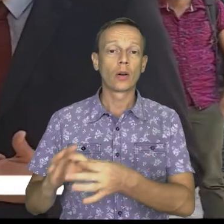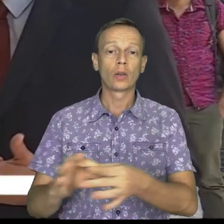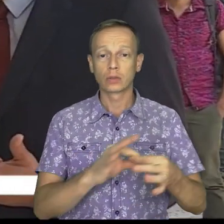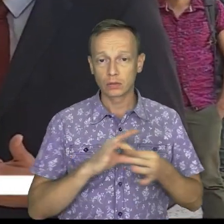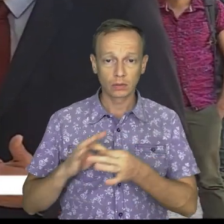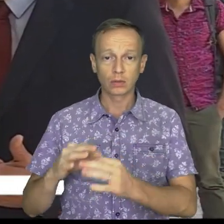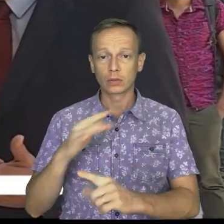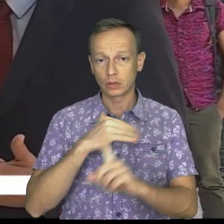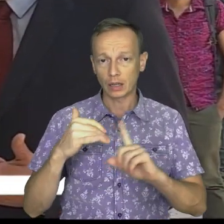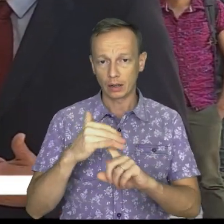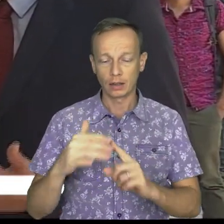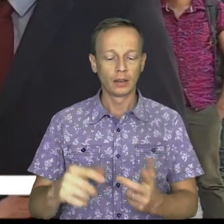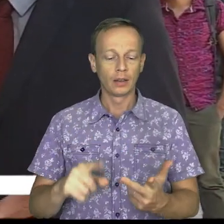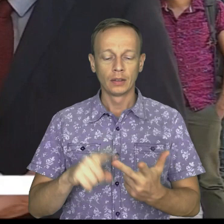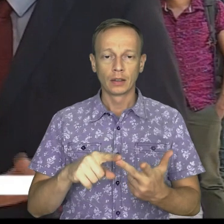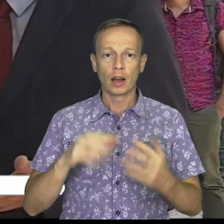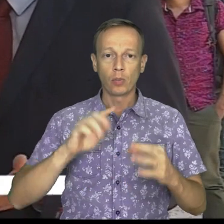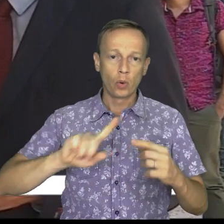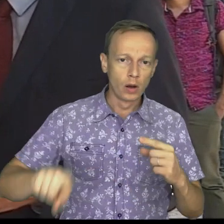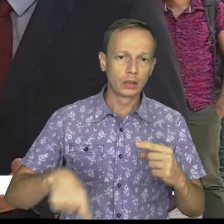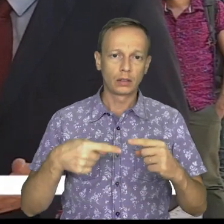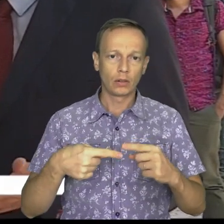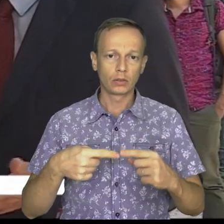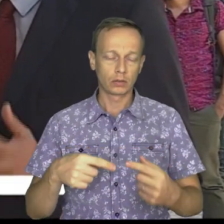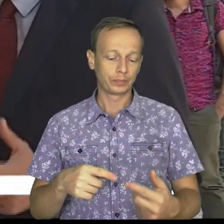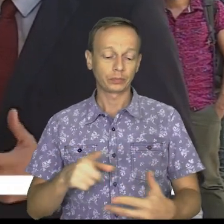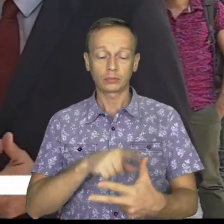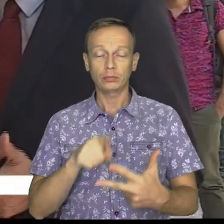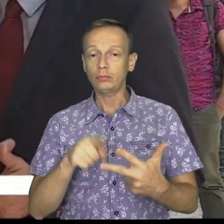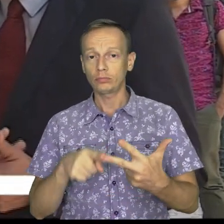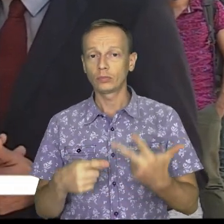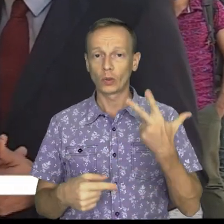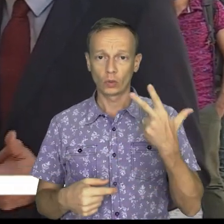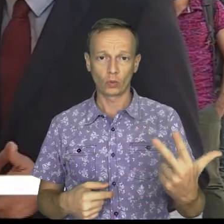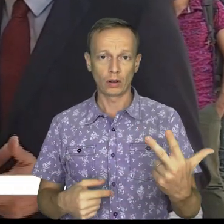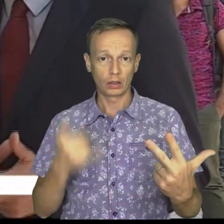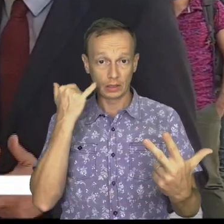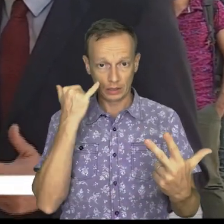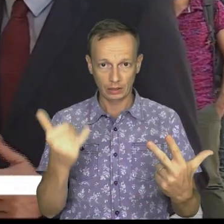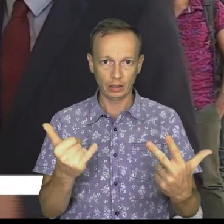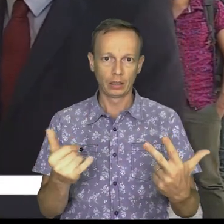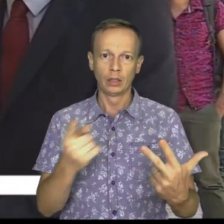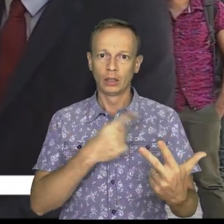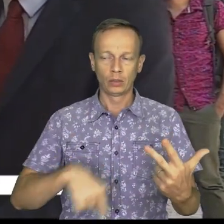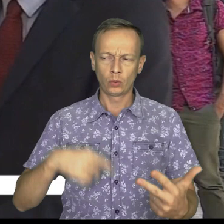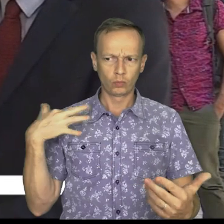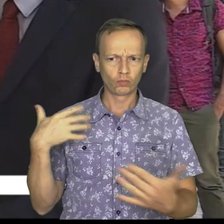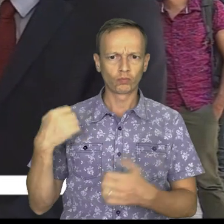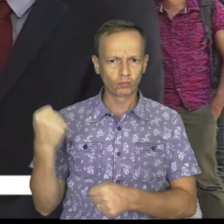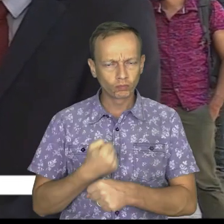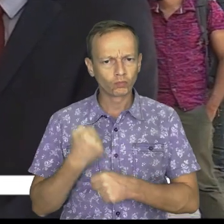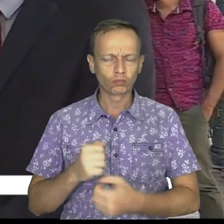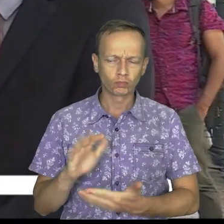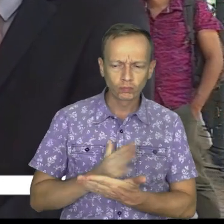la cohésion sociale et la résilience. Et ça, c'est vraiment 3 axes sur lesquels donc, effectivement, nous avons